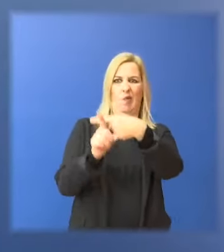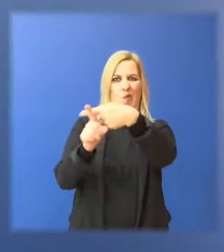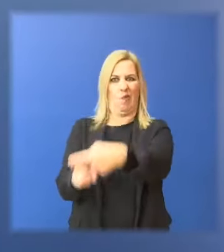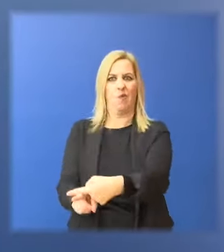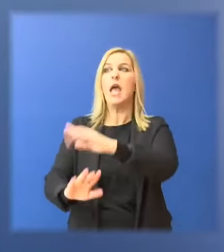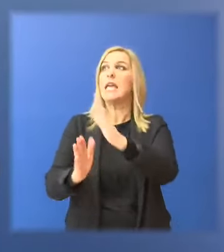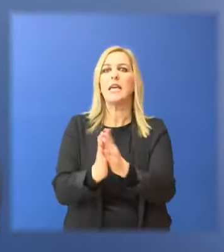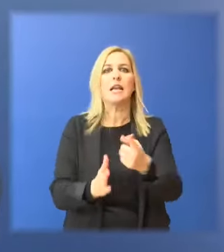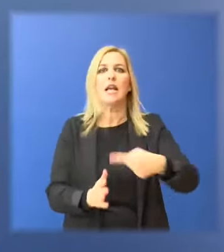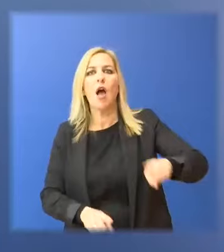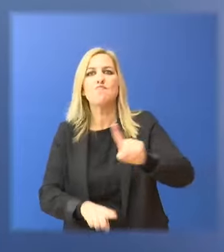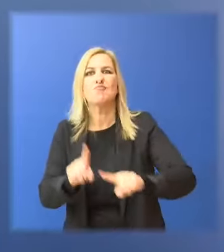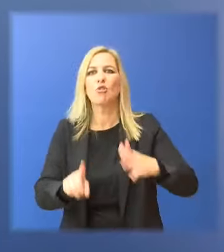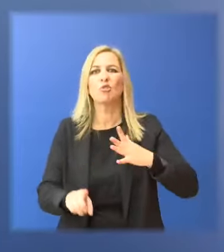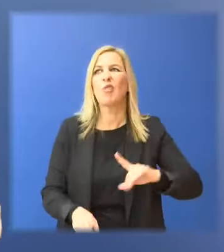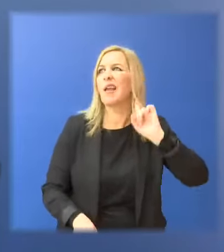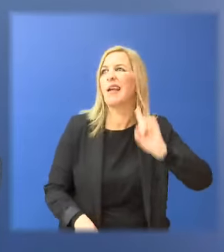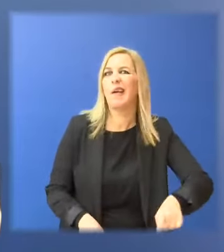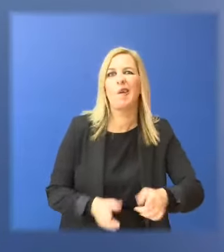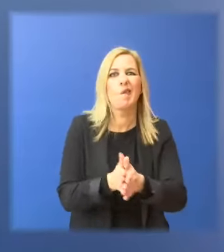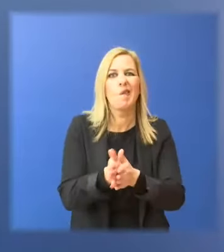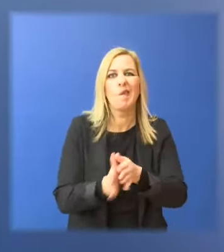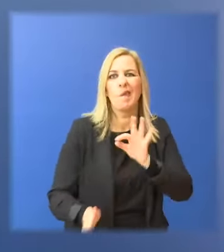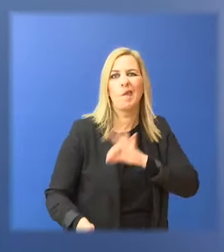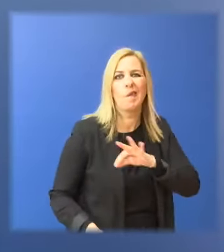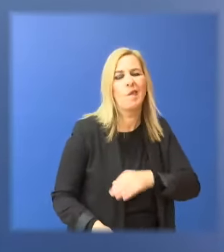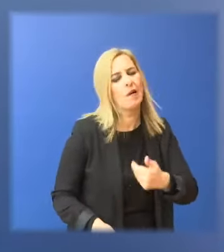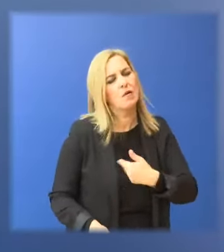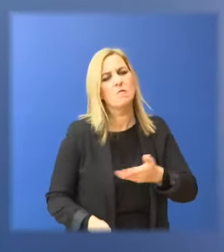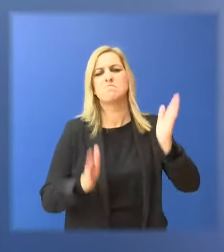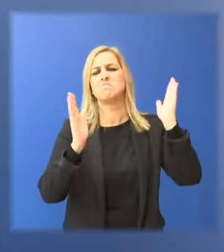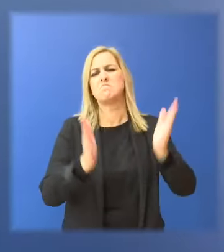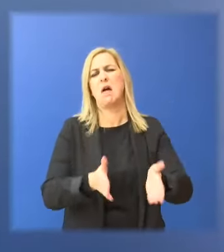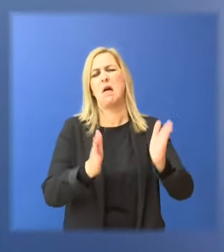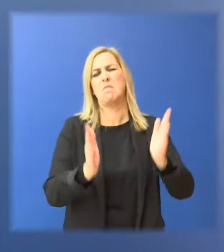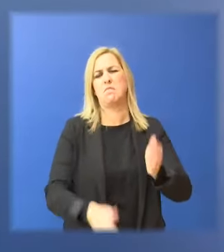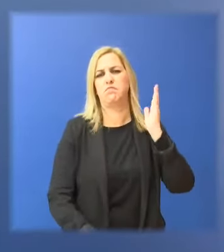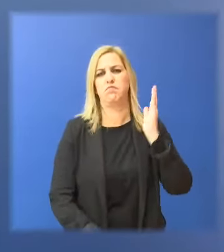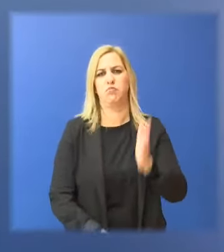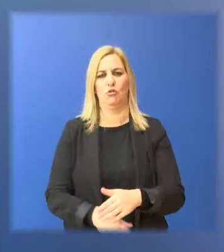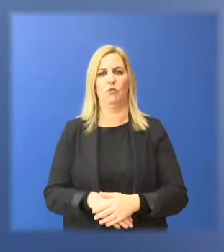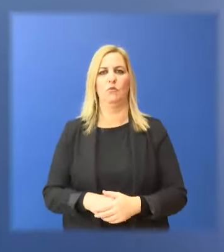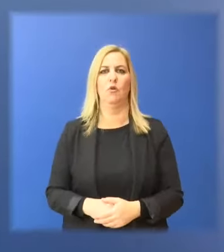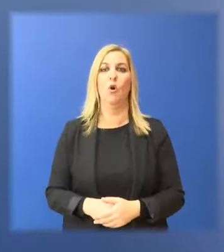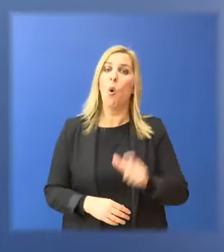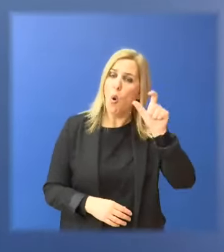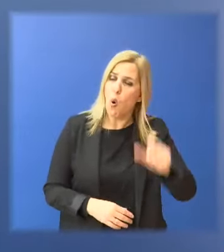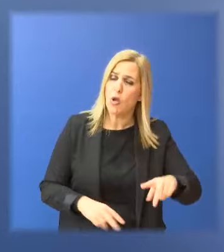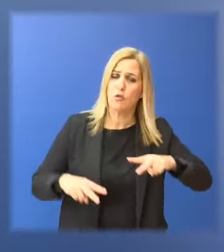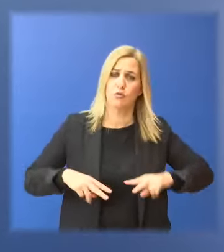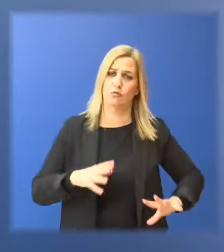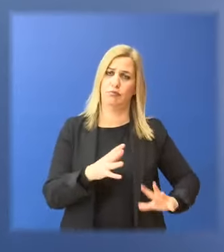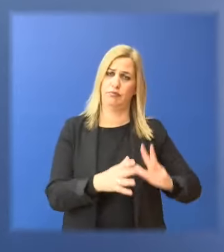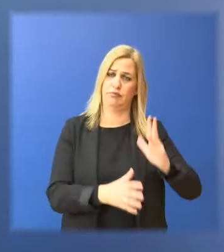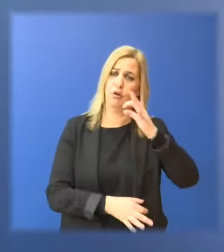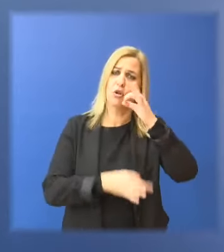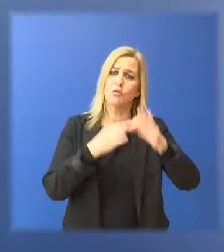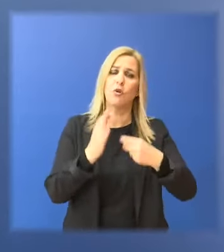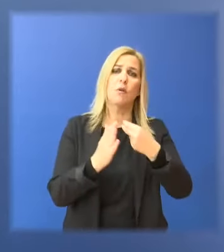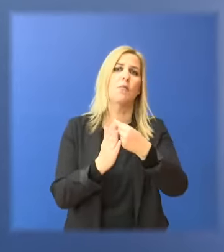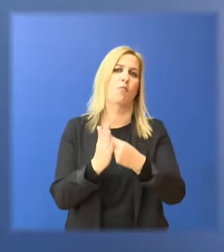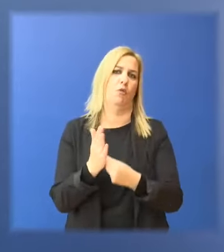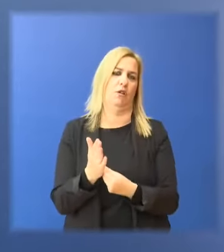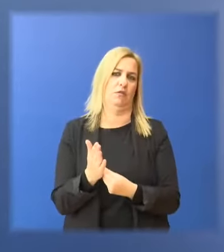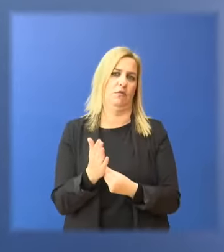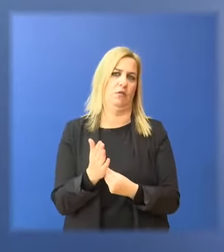Ισχύει συνολικά, σας ανέφερα μια σειρά από ελέγχους και όσο μπορώ κάθε εβδομάδα, όπως και το Υπουργείο Ανάπτυξης και ο κύριος Κρέκας, αναφέρουμε στους πολίτες